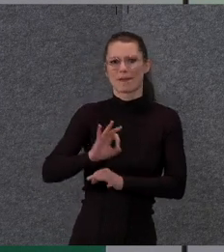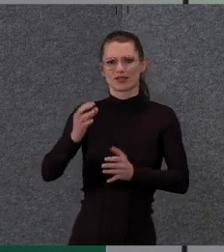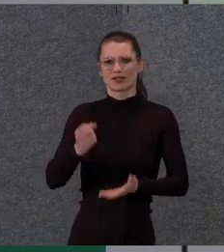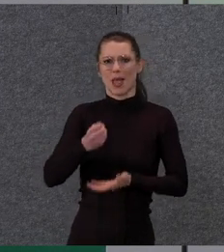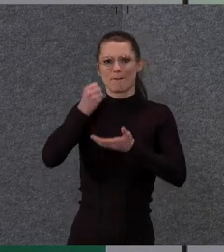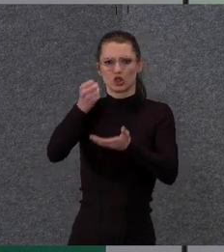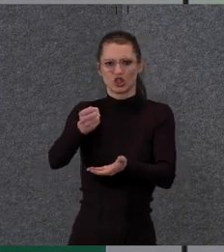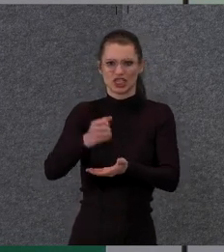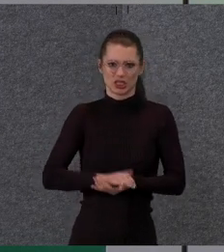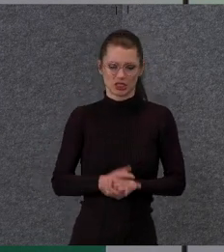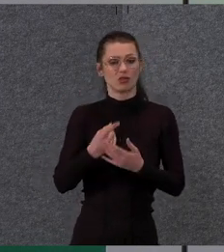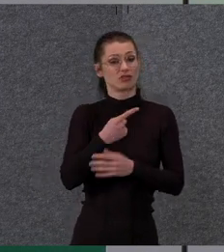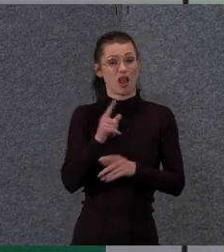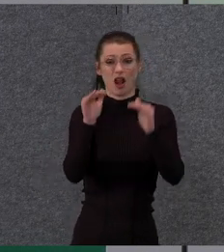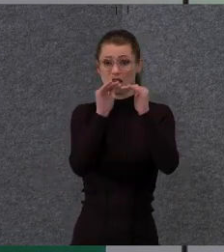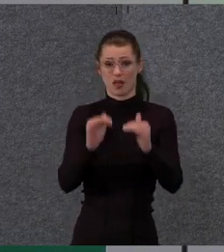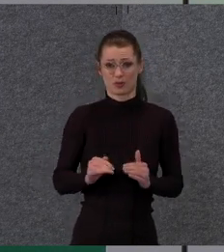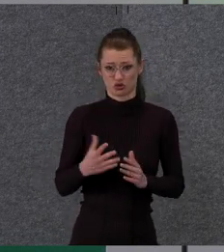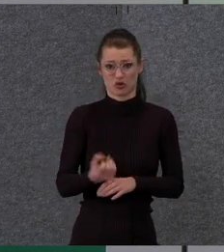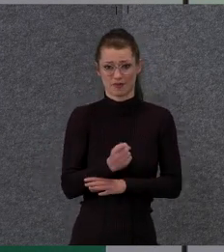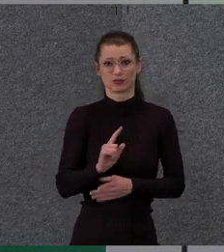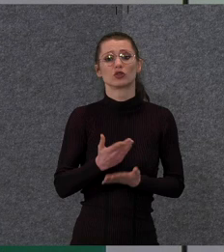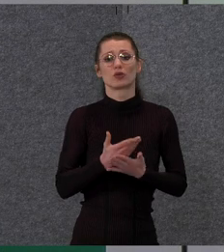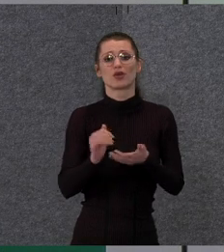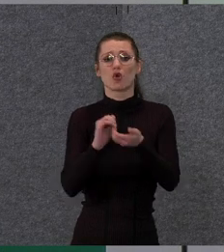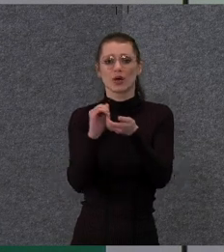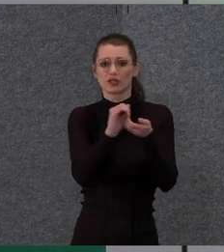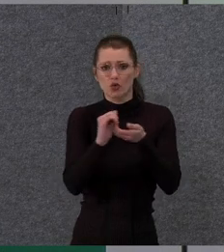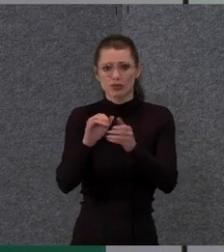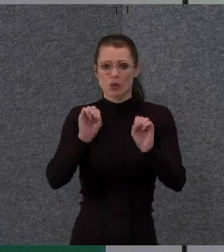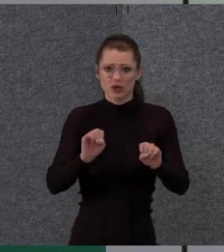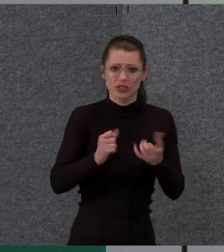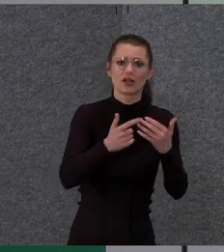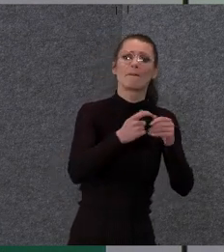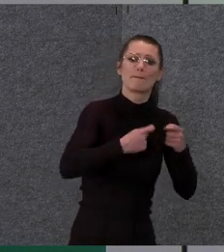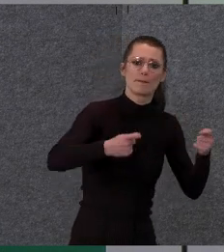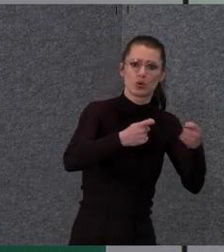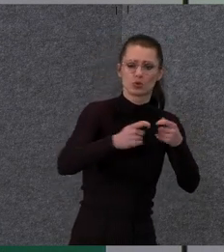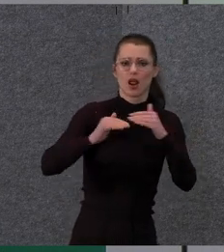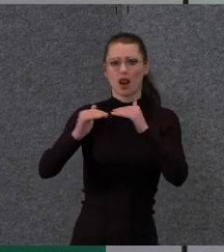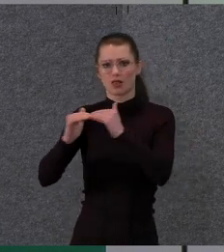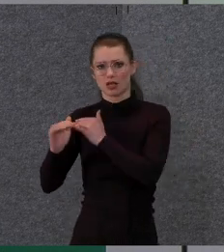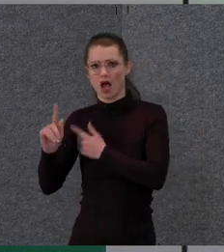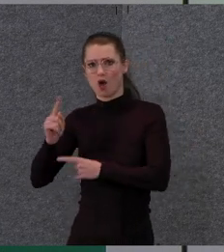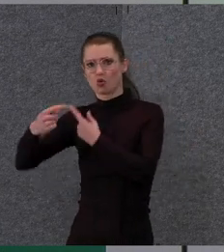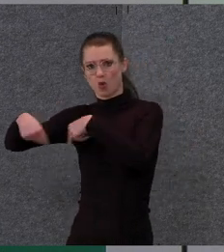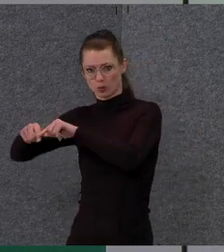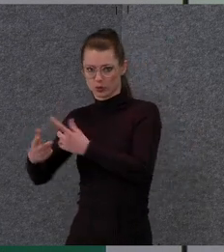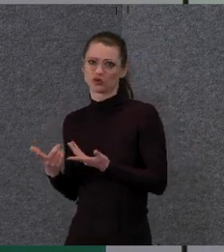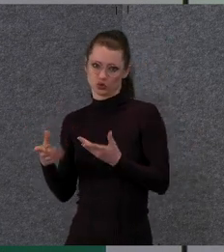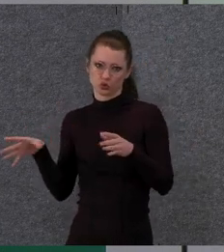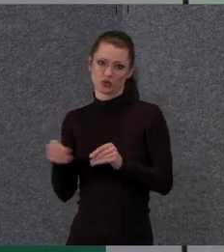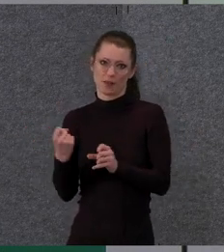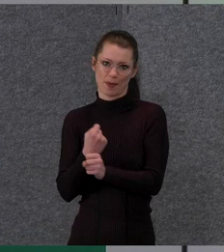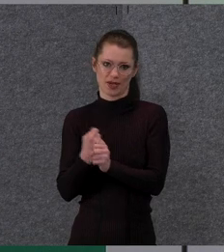das können wir auch auf allen Ebenen erreichen, durch Kooperationsmöglichkeiten zwischen Bund, Ländern und ja, teilweise auch in den Kommunen. Also